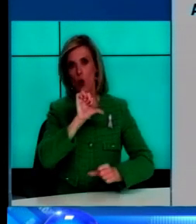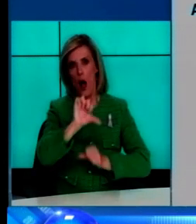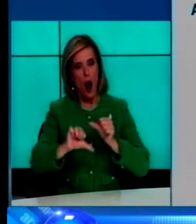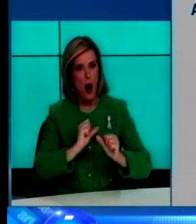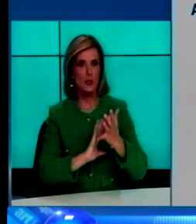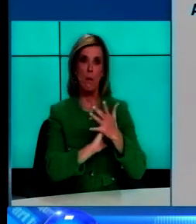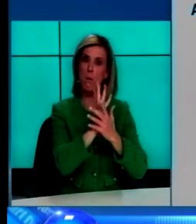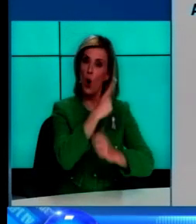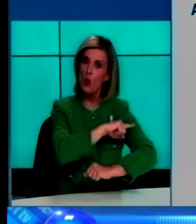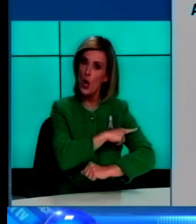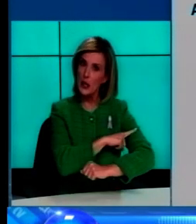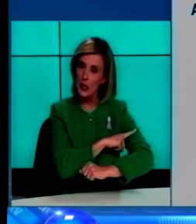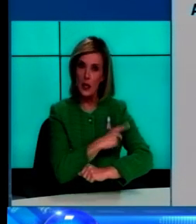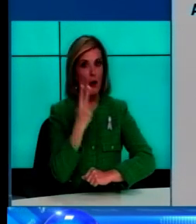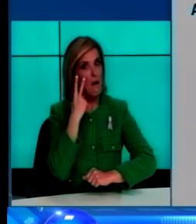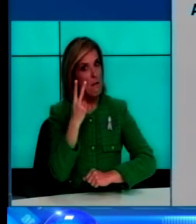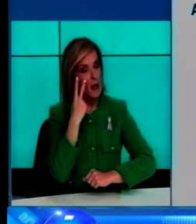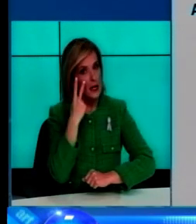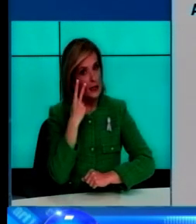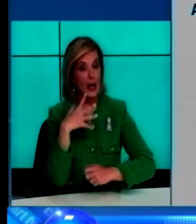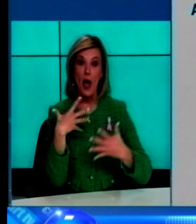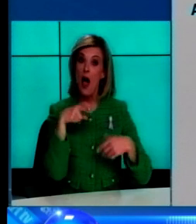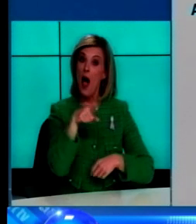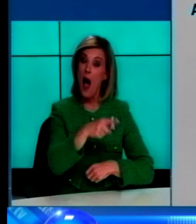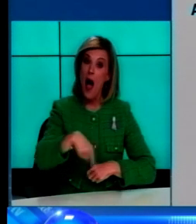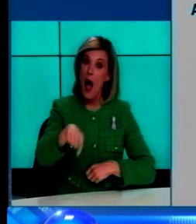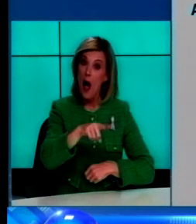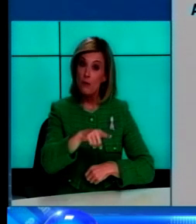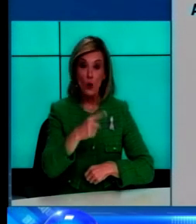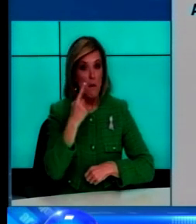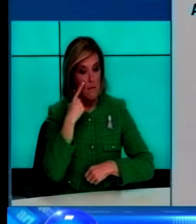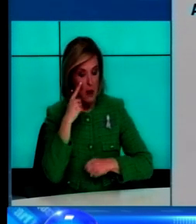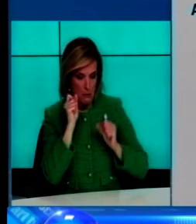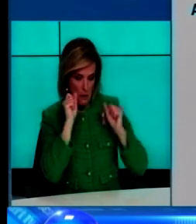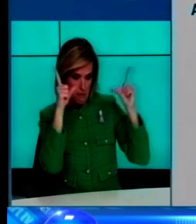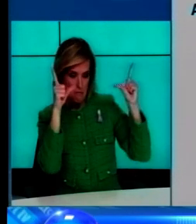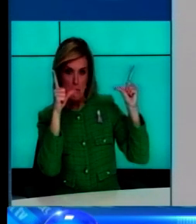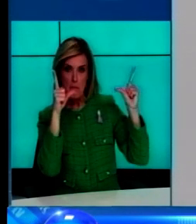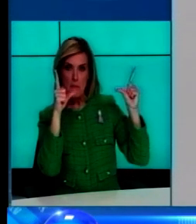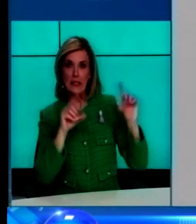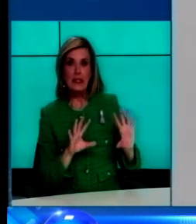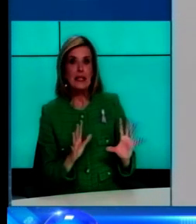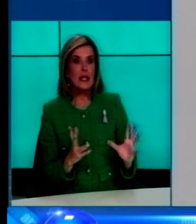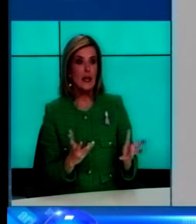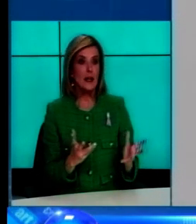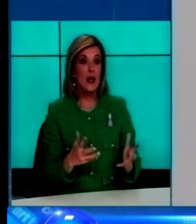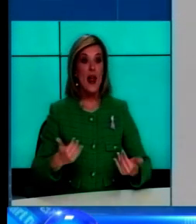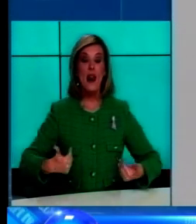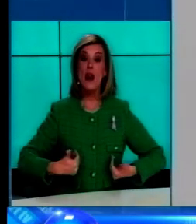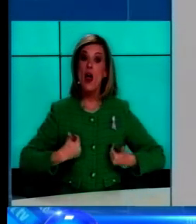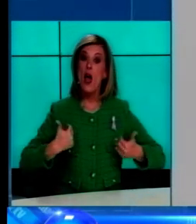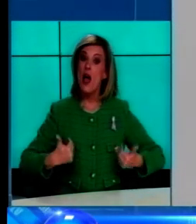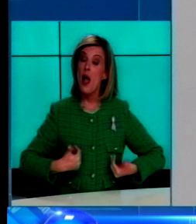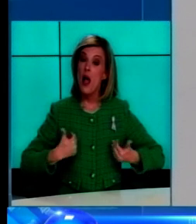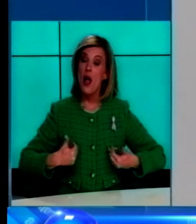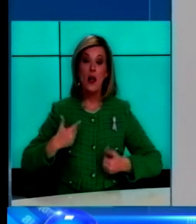της ιατρικής και αν αυτό αφορά και νεότερες ηλικίες. Το εκπληκτικό που θα δείτε στην επόμενη διαφάνεια είναι ότι